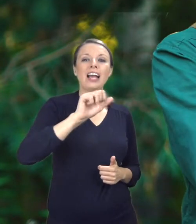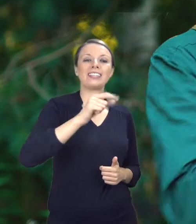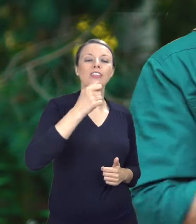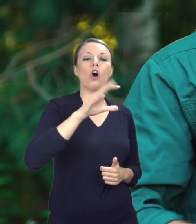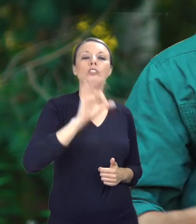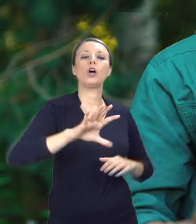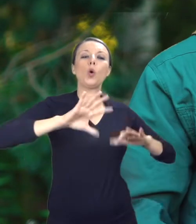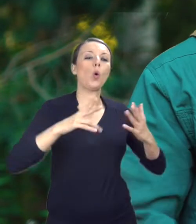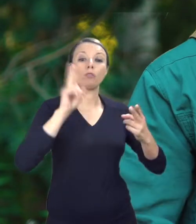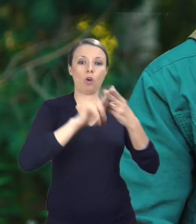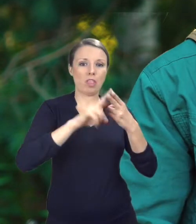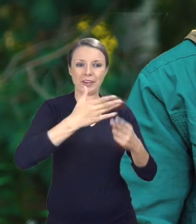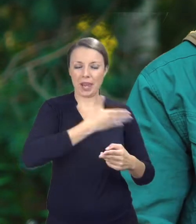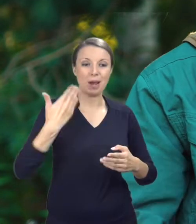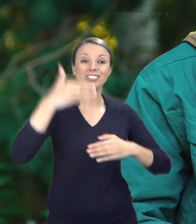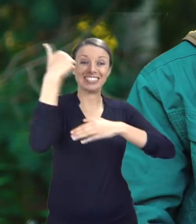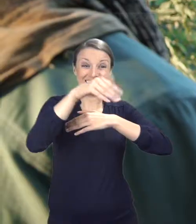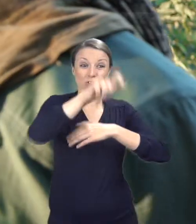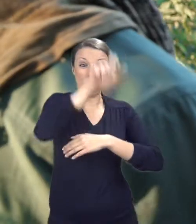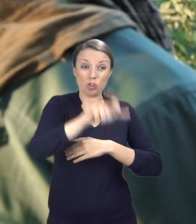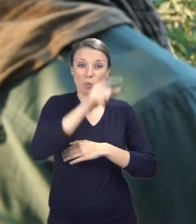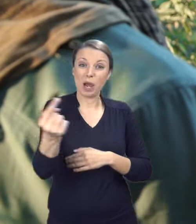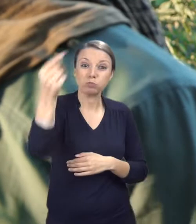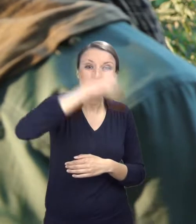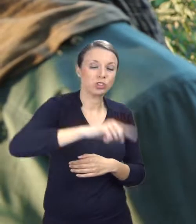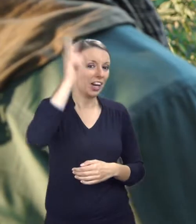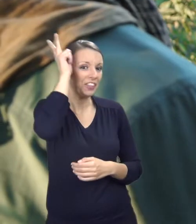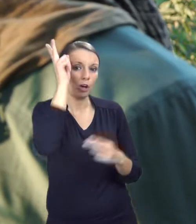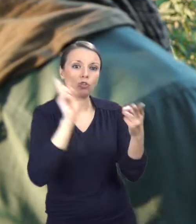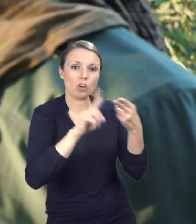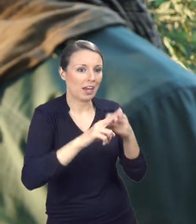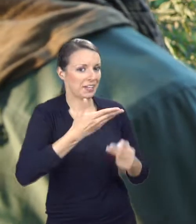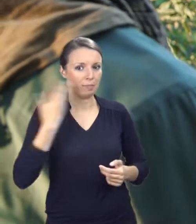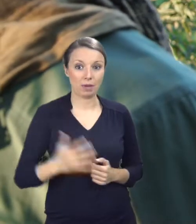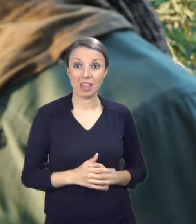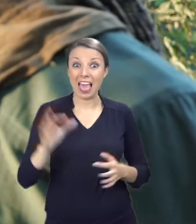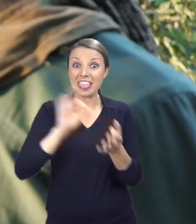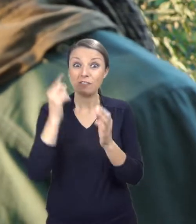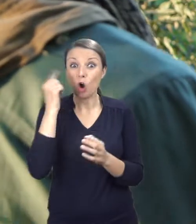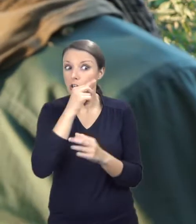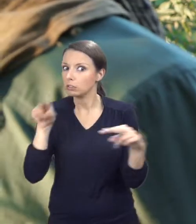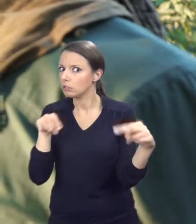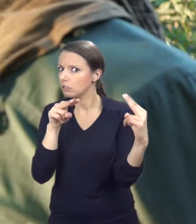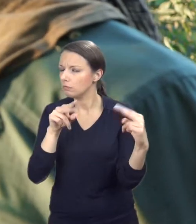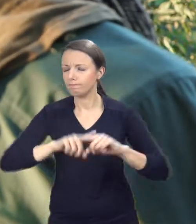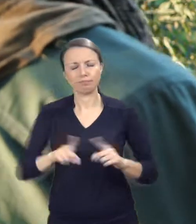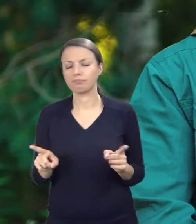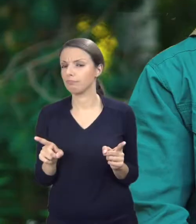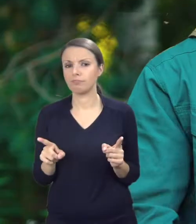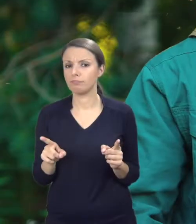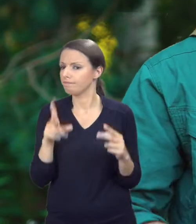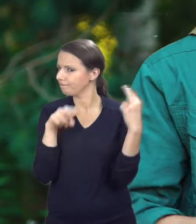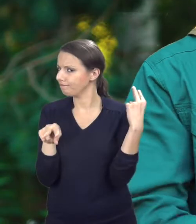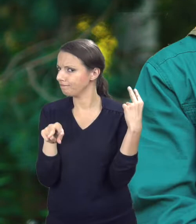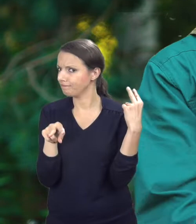osoba z zewnątrz nie może zbliżyć się do członka plemienia, nawiązać z nim w zasadzie żadnego kontaktu. Potencjalnie nawet wzrokowego nie powinno się z nimi utrzymywać. To